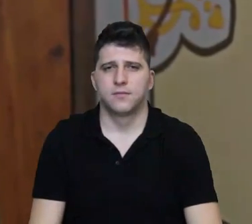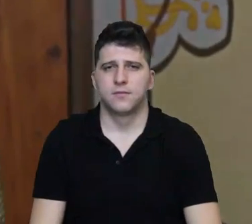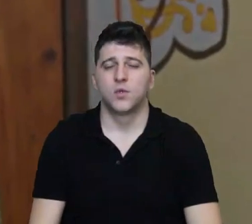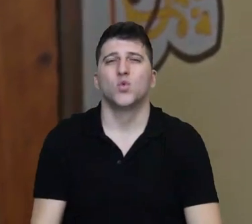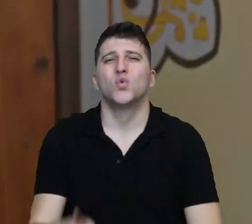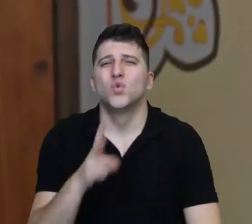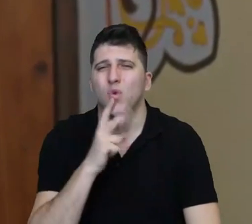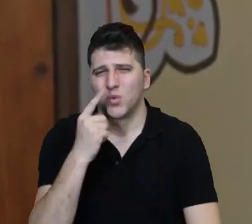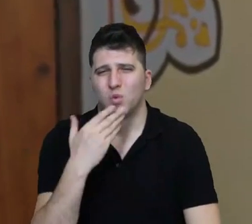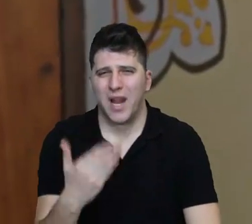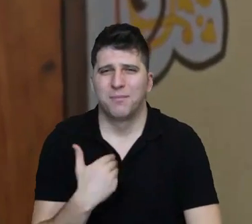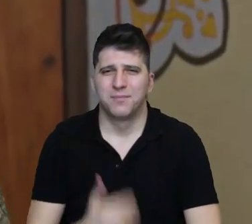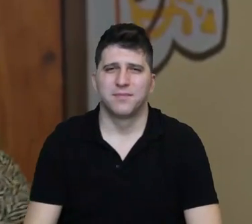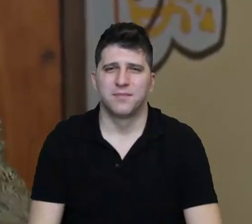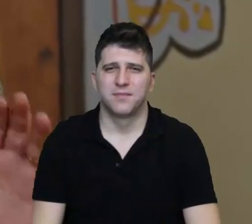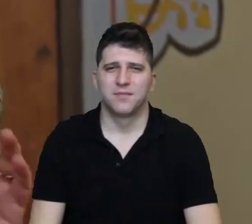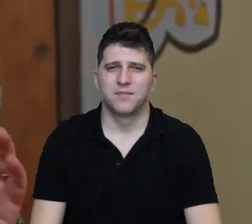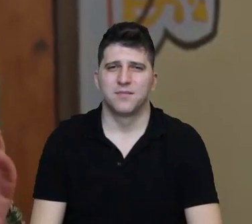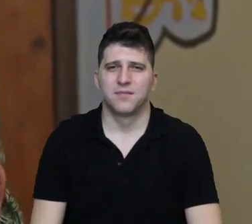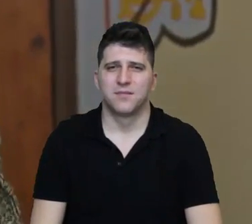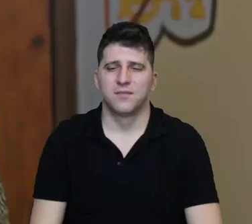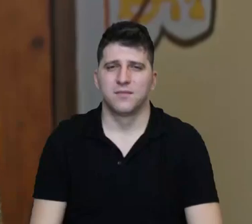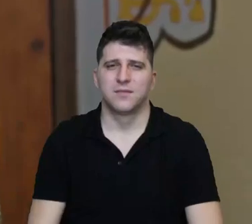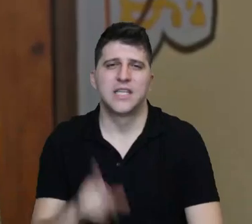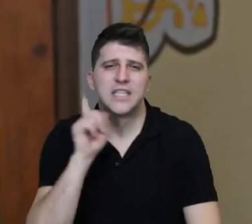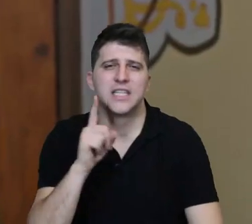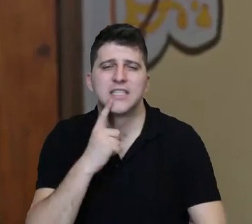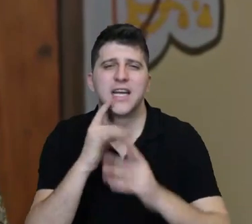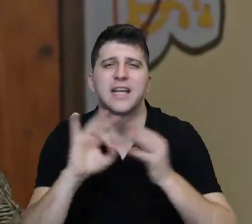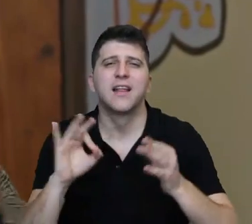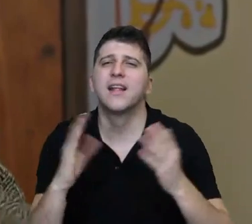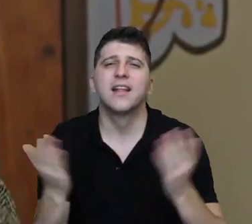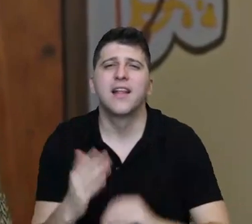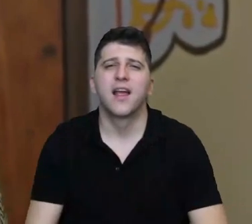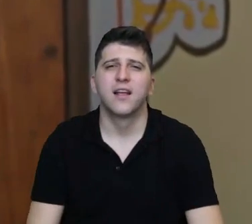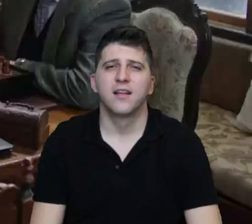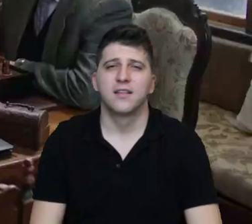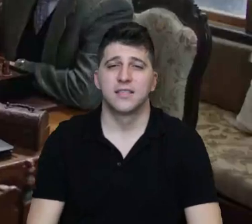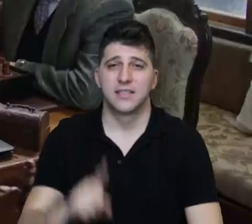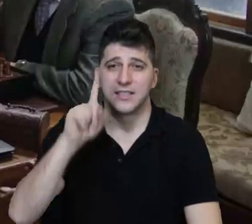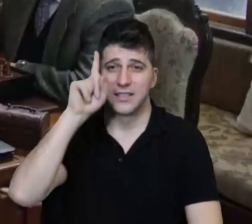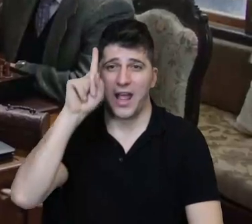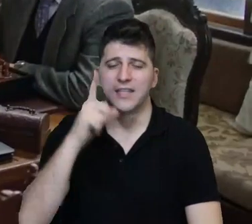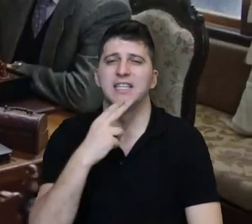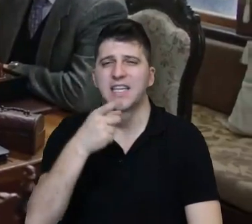Son olarak o sevdi koyun. Yani ne demek? Tanrı kraliçeyi korusun.